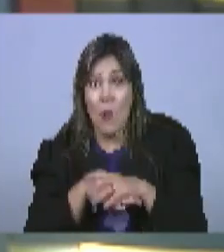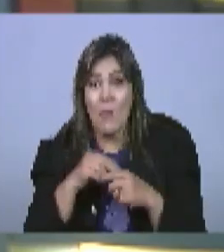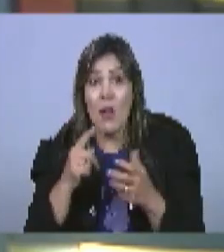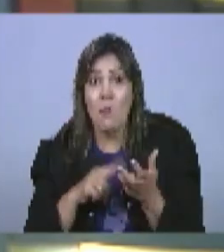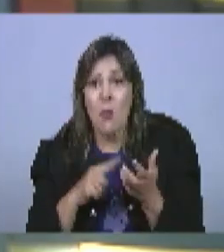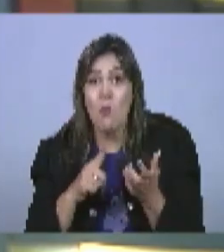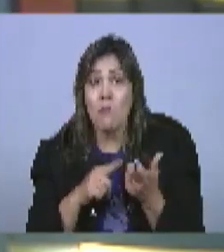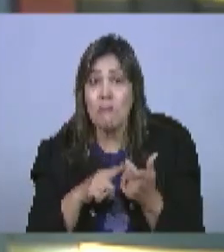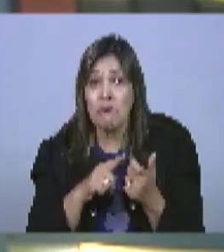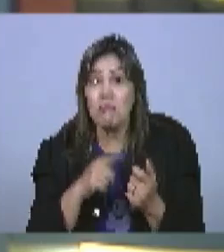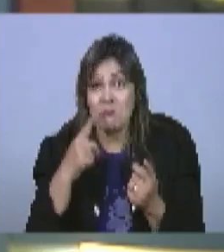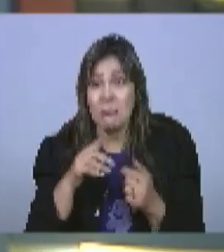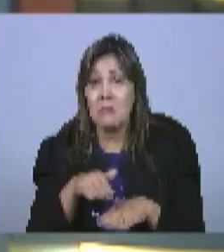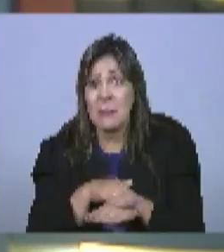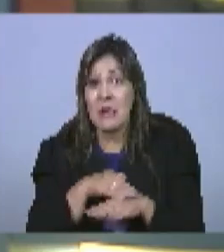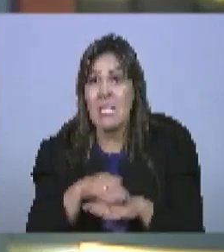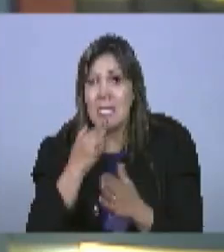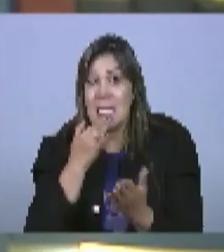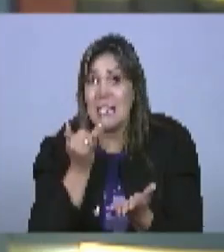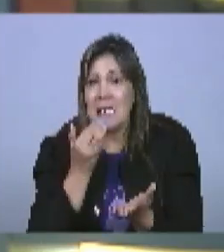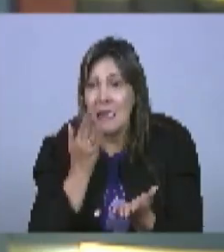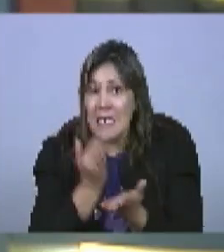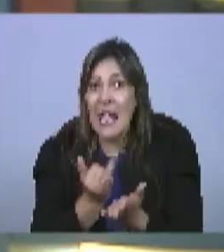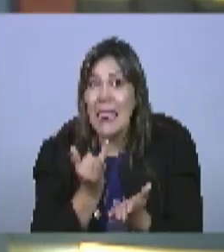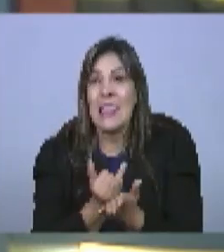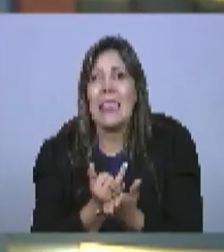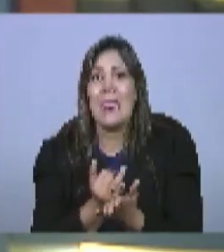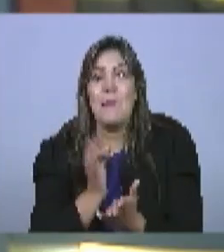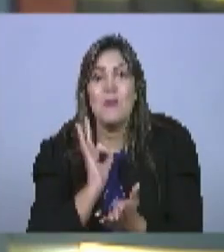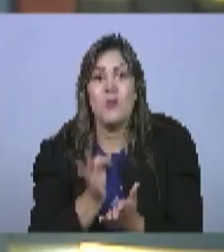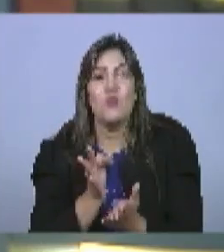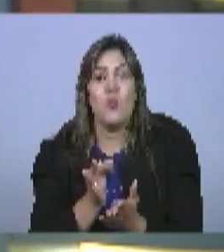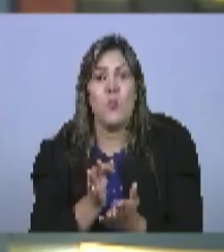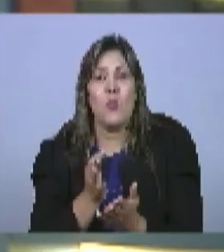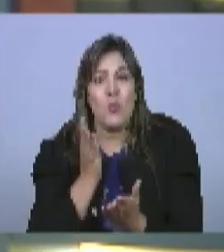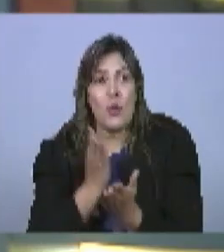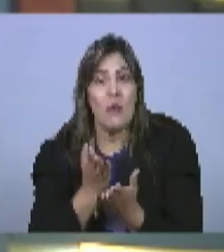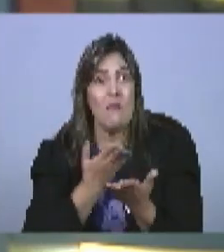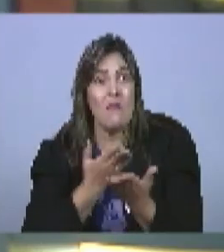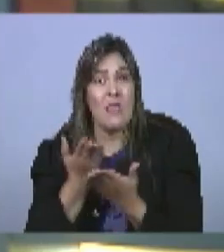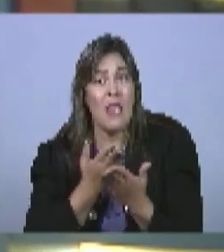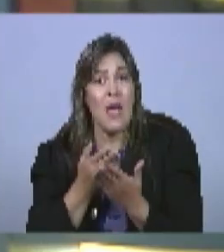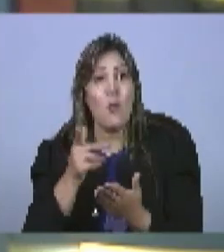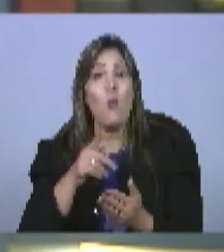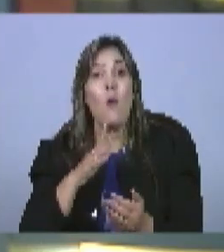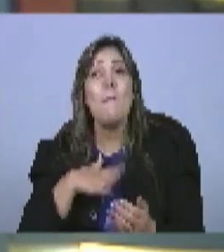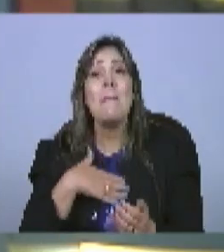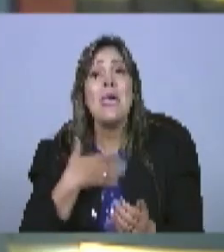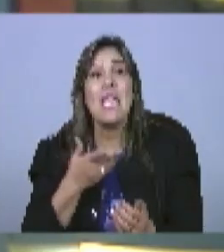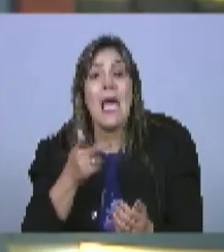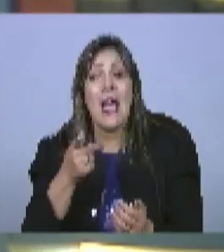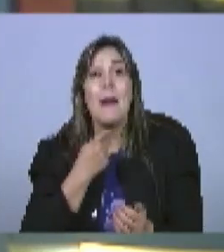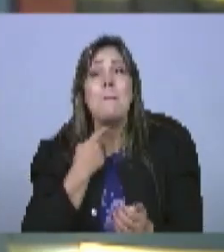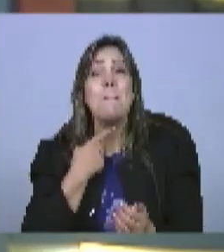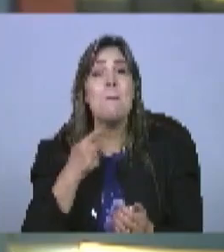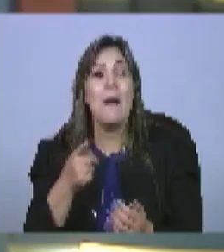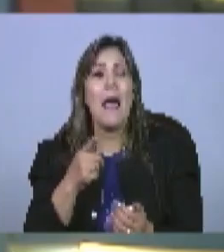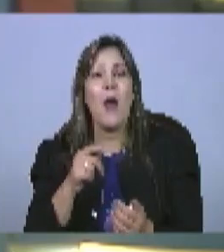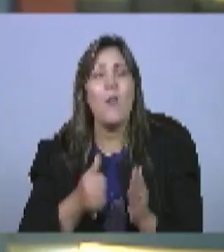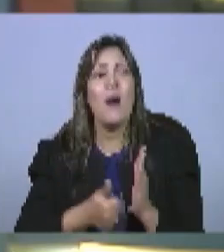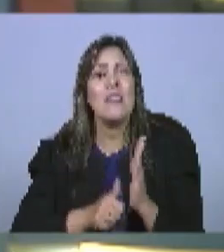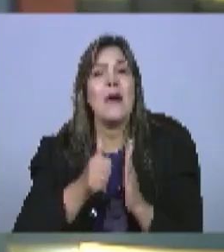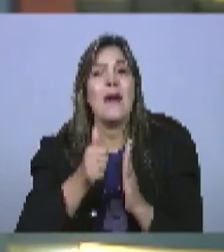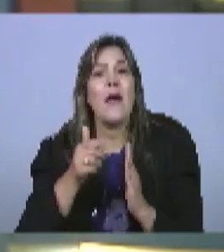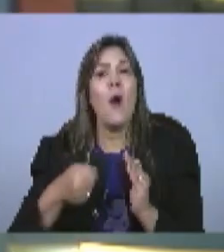واثنين ويحس ان الجديه في التعامل في حاجه هو بيحبها هتنجحوا